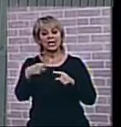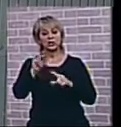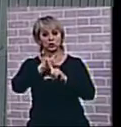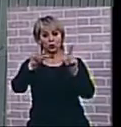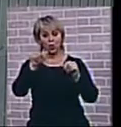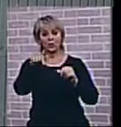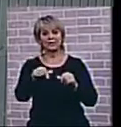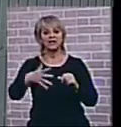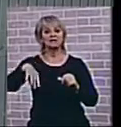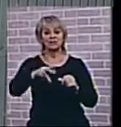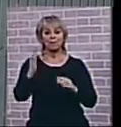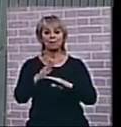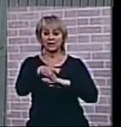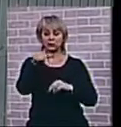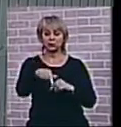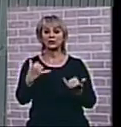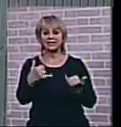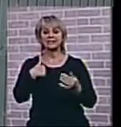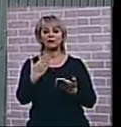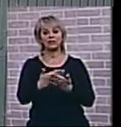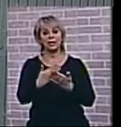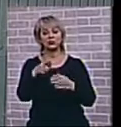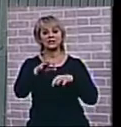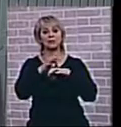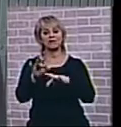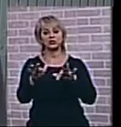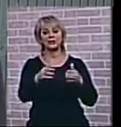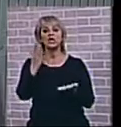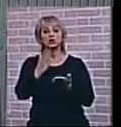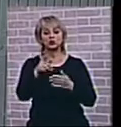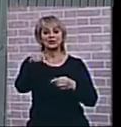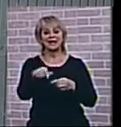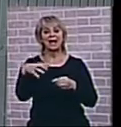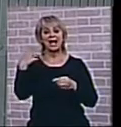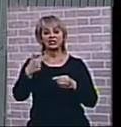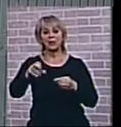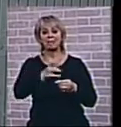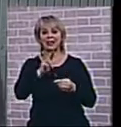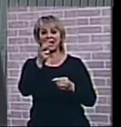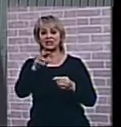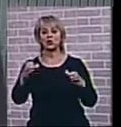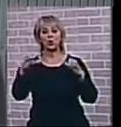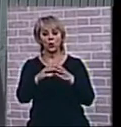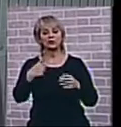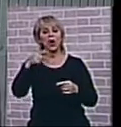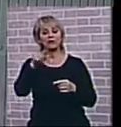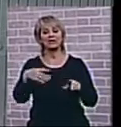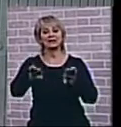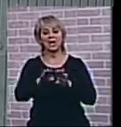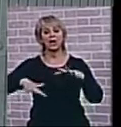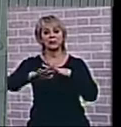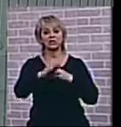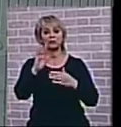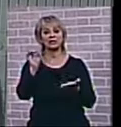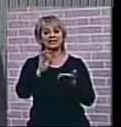школы, всем прибывшим сюда. Вот на сегодня мы, допустим, проводим мероприятие с участием кадетов Белокалитинского корпуса. Я уверен, что вот такая площадка